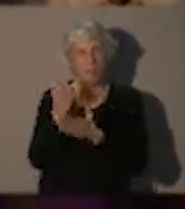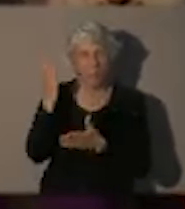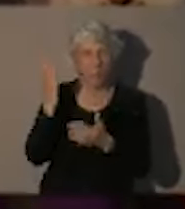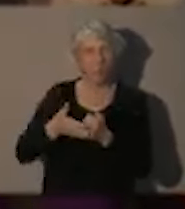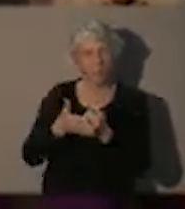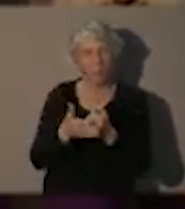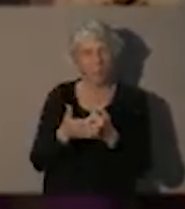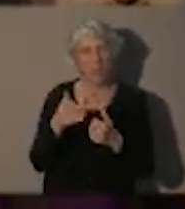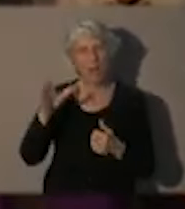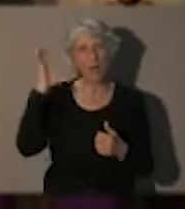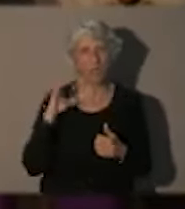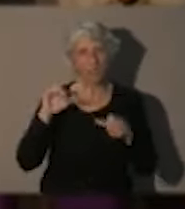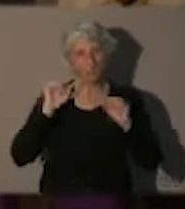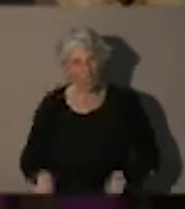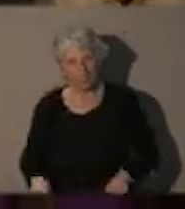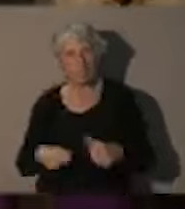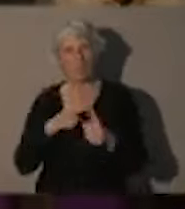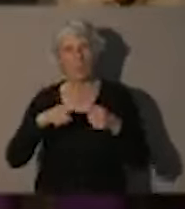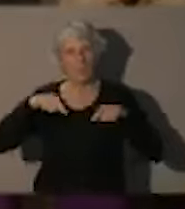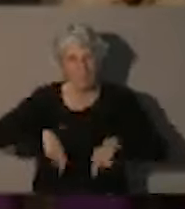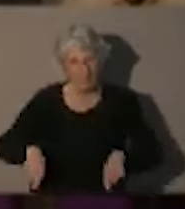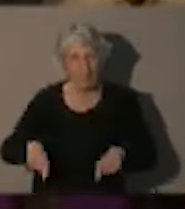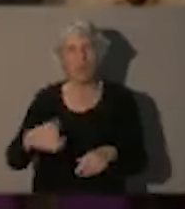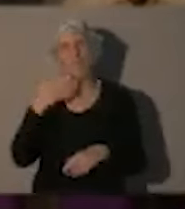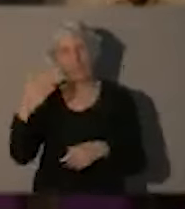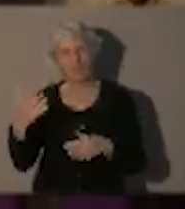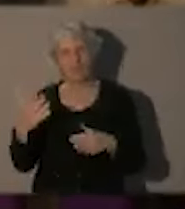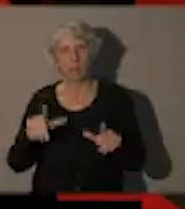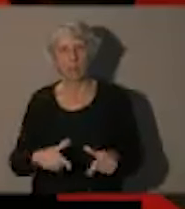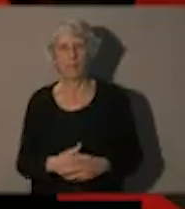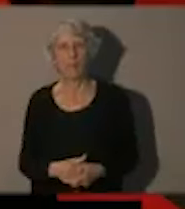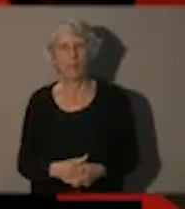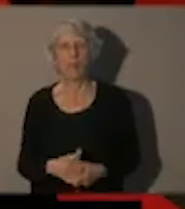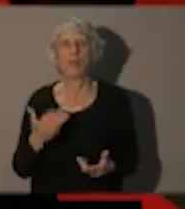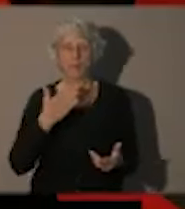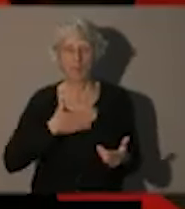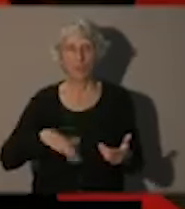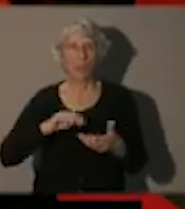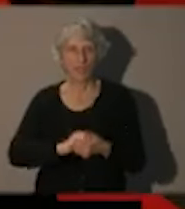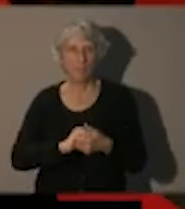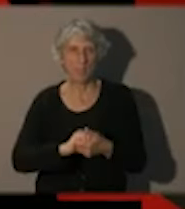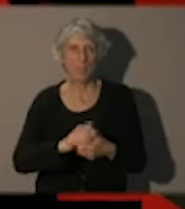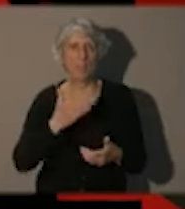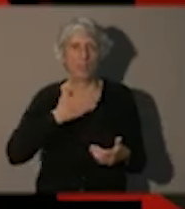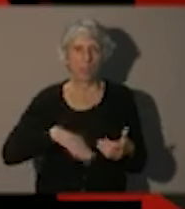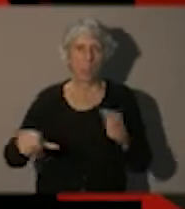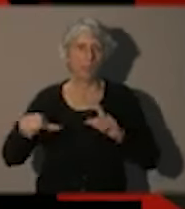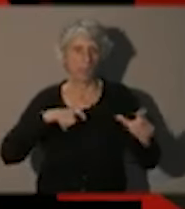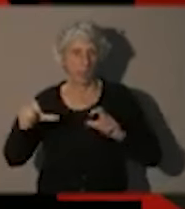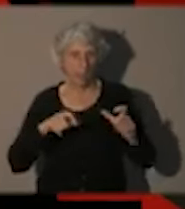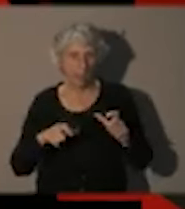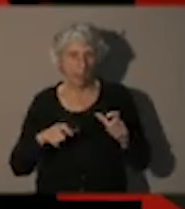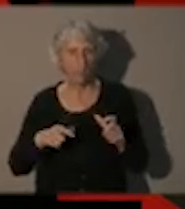exercé, t'étais sénatrice, ministre. Merci d'être là. Chers amis, chers camarades, nous